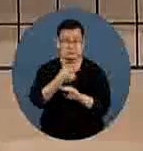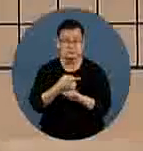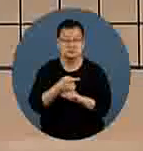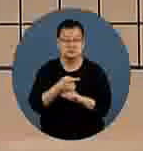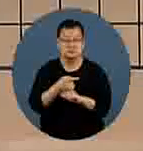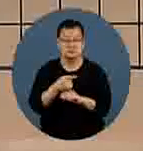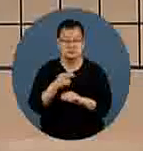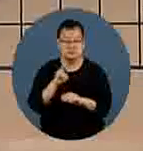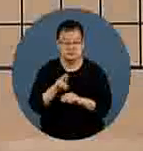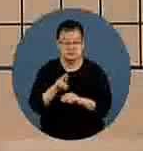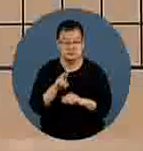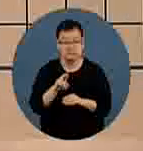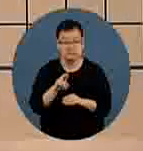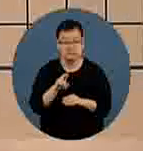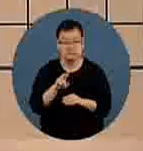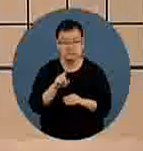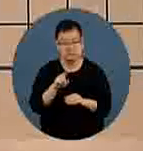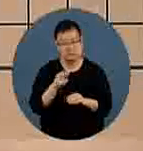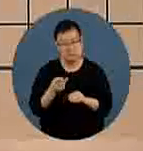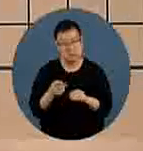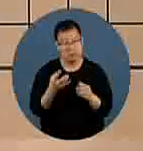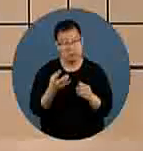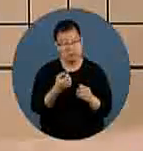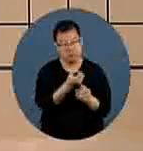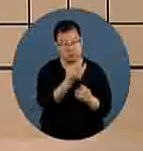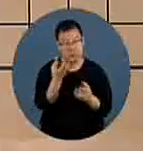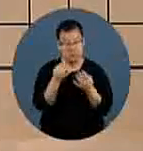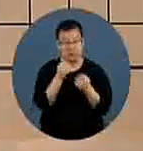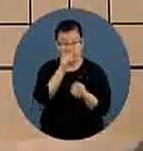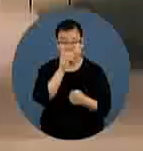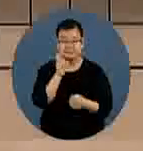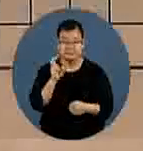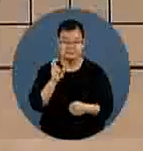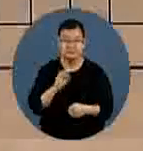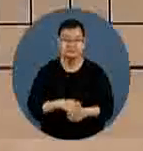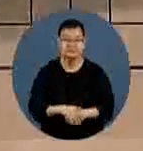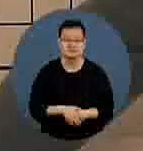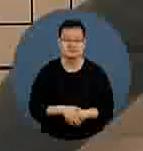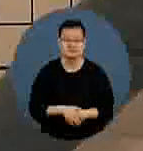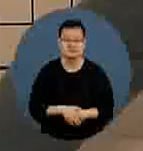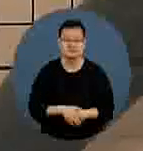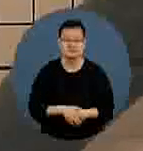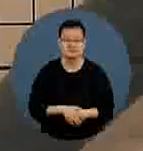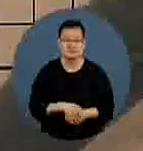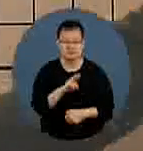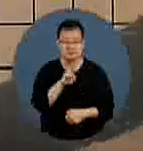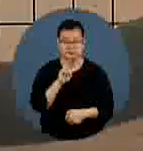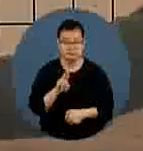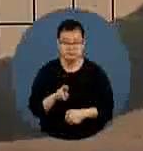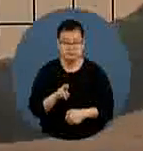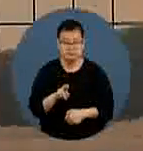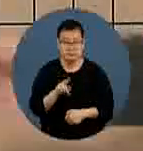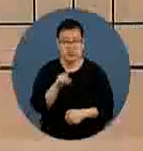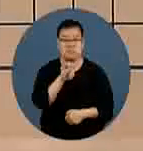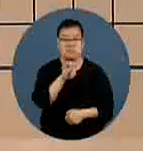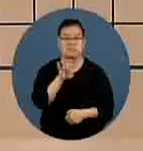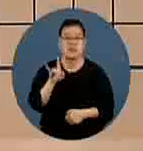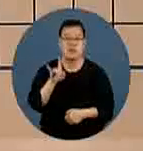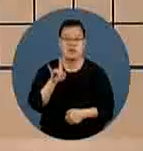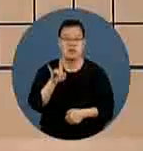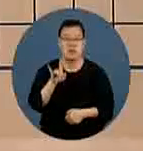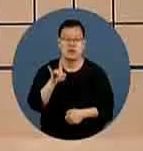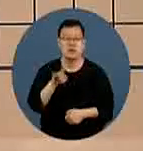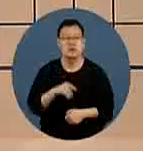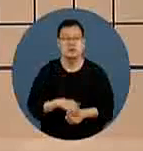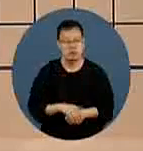때 뭐 이런 식으로 두시는 분들이 많으실 것 같아요. 받게 되면 네, 패가 나게